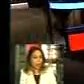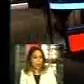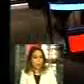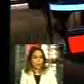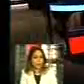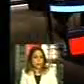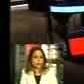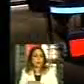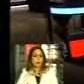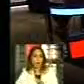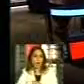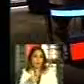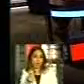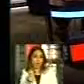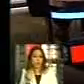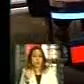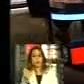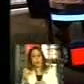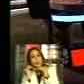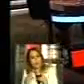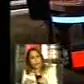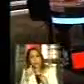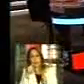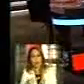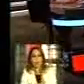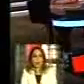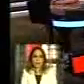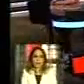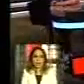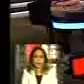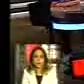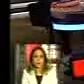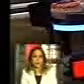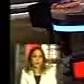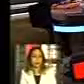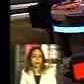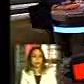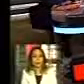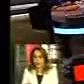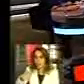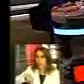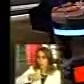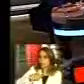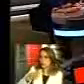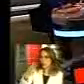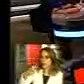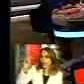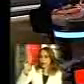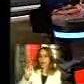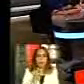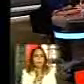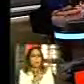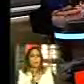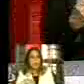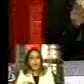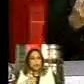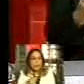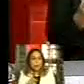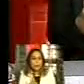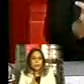בשורת הרווח, יהיה להם טיפה פחות לבנקים, יכול להיות שזה לא ישנה להם בכלל. ולנו יהיה יותר. מי זה לנו יהיה יותר?